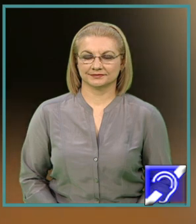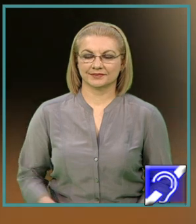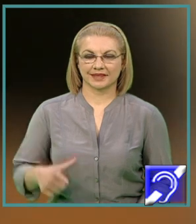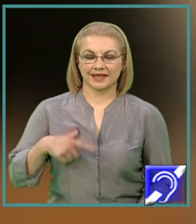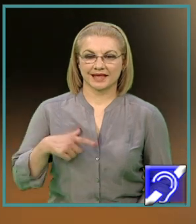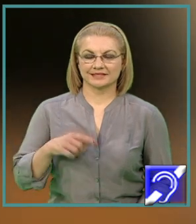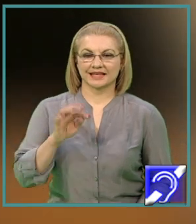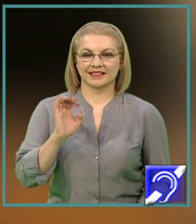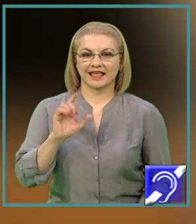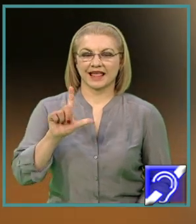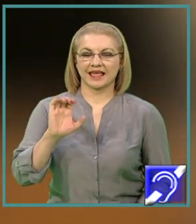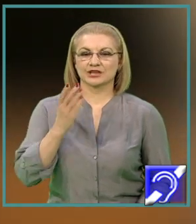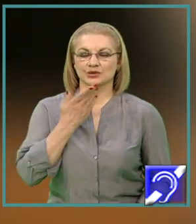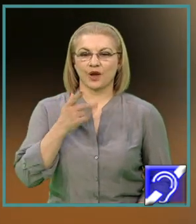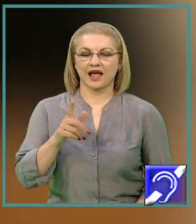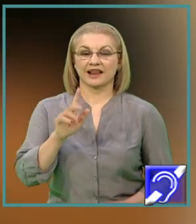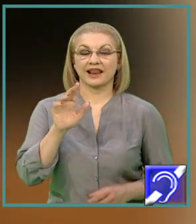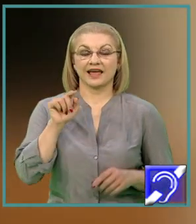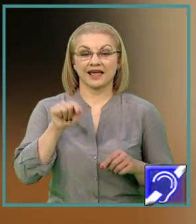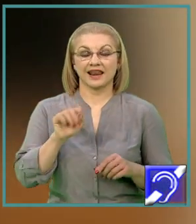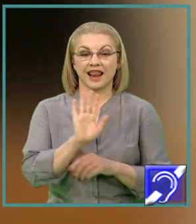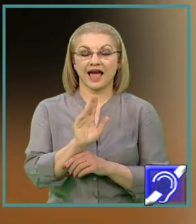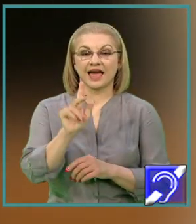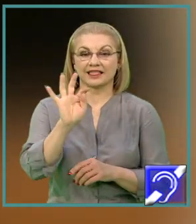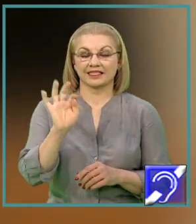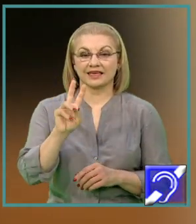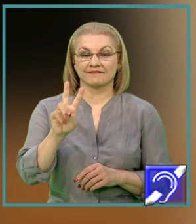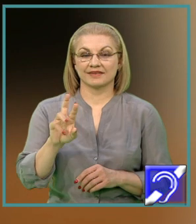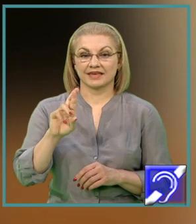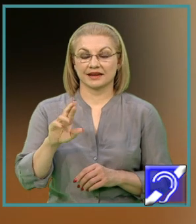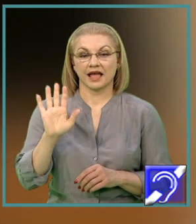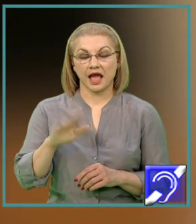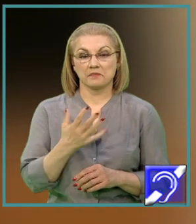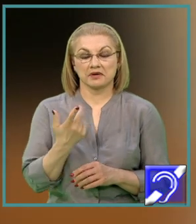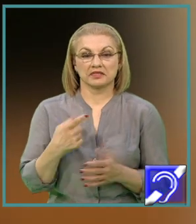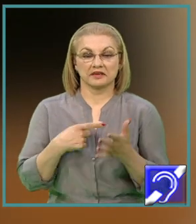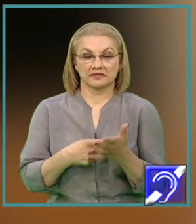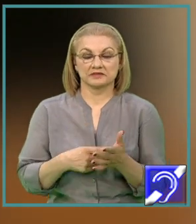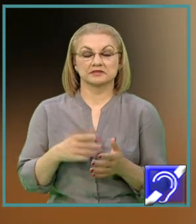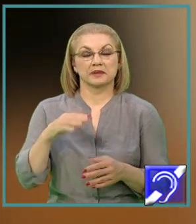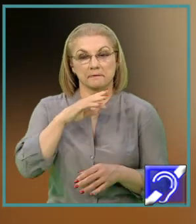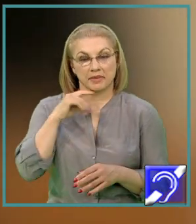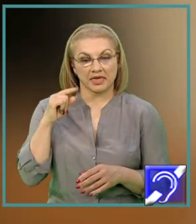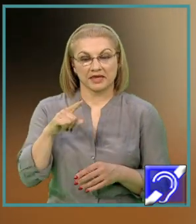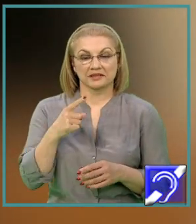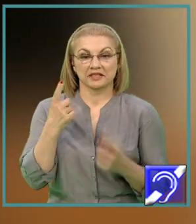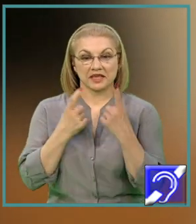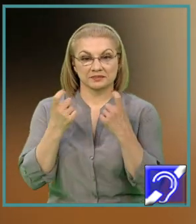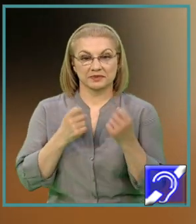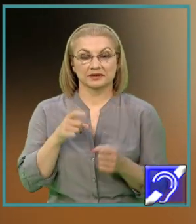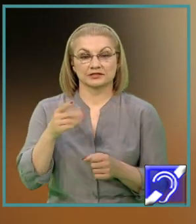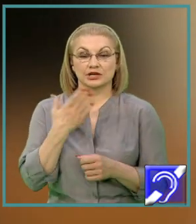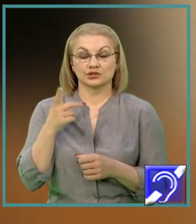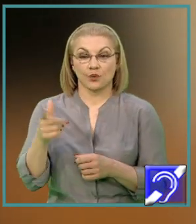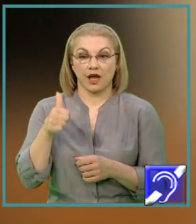Există teleșcoală la TVR și online. Am câteva argumente pentru care merită încercată experiența. În primul rând, pentru că la școala reală